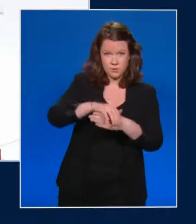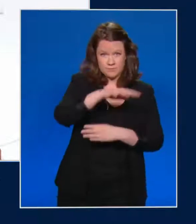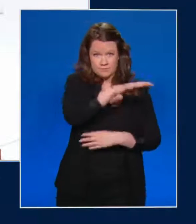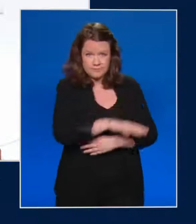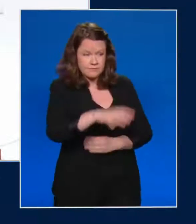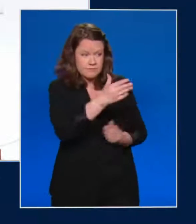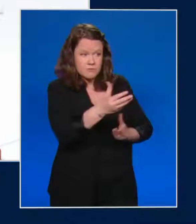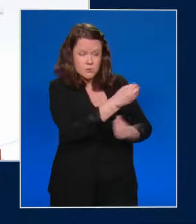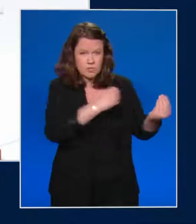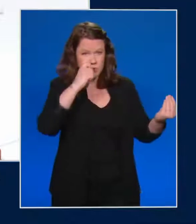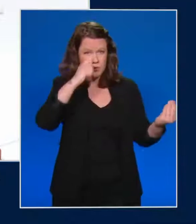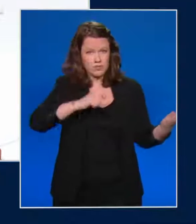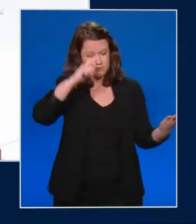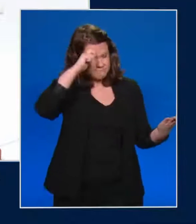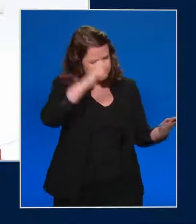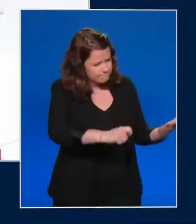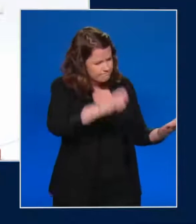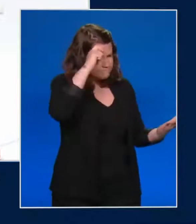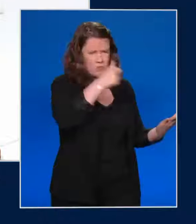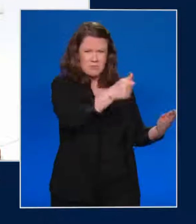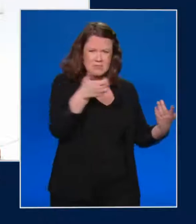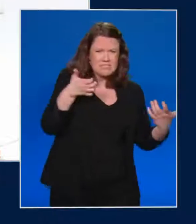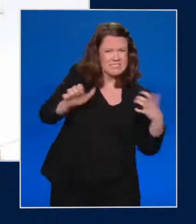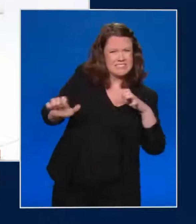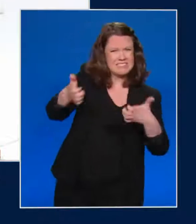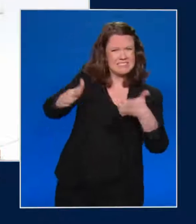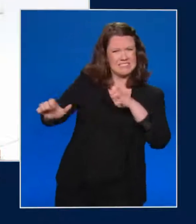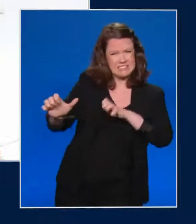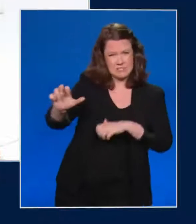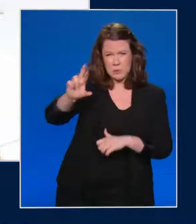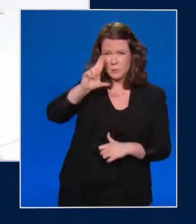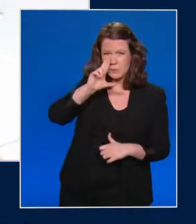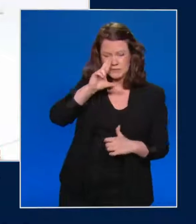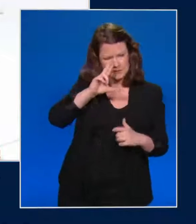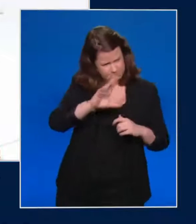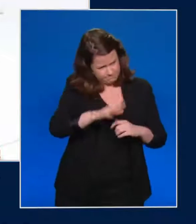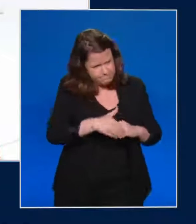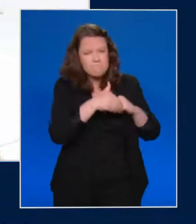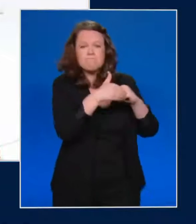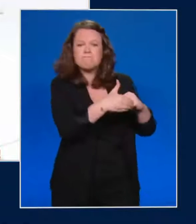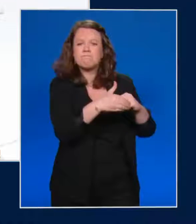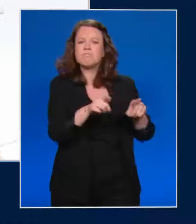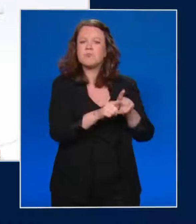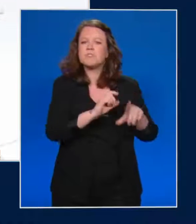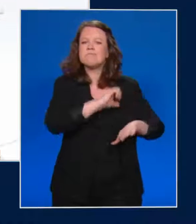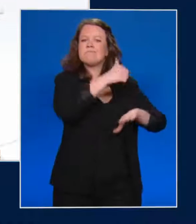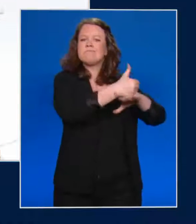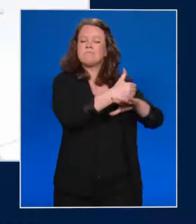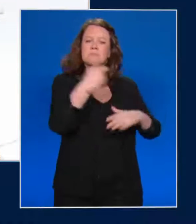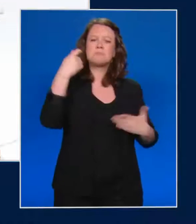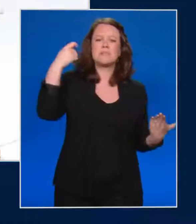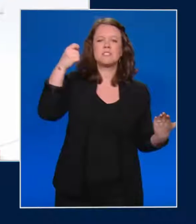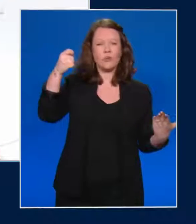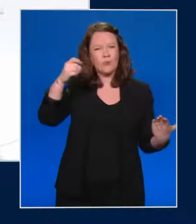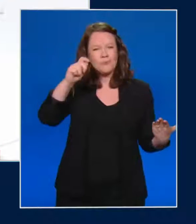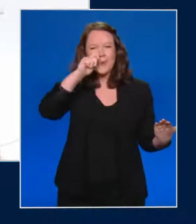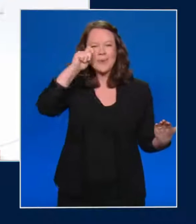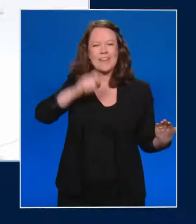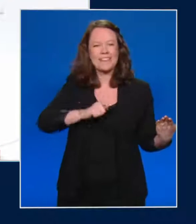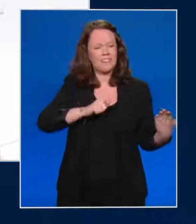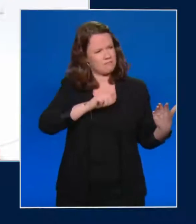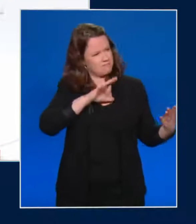qui résistent sous le feu des armes et en votre nom j'adresse au président volodymyr zielinski le soutien fraternel